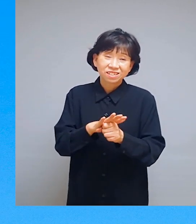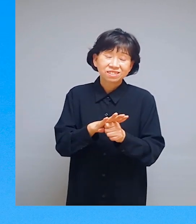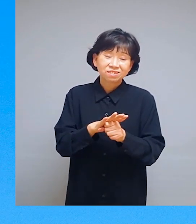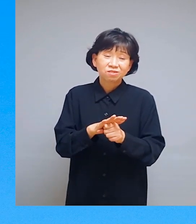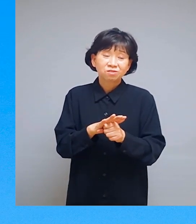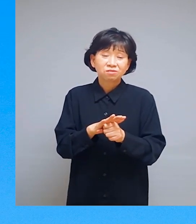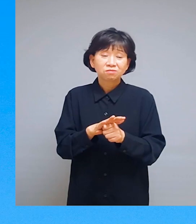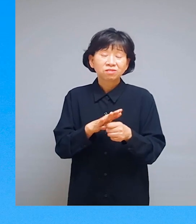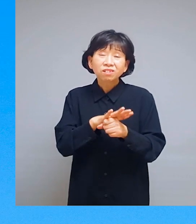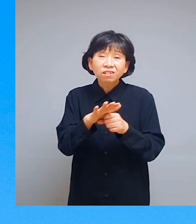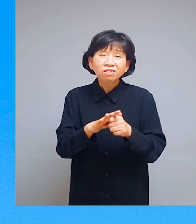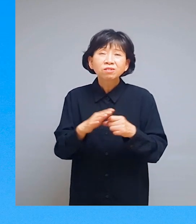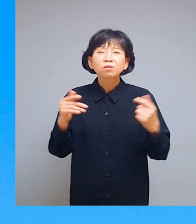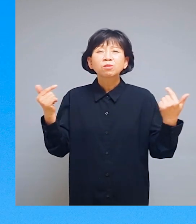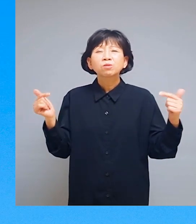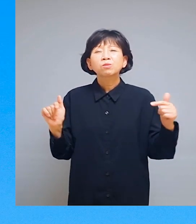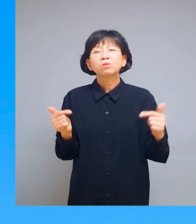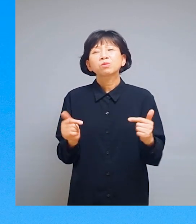식어져 버려요.